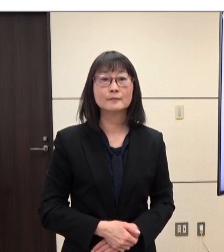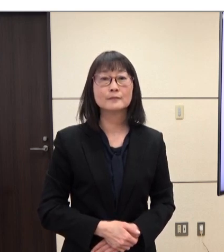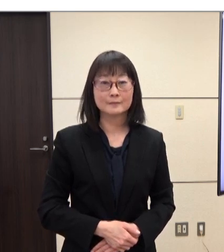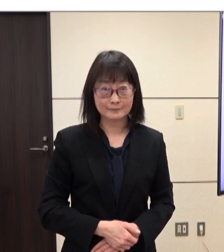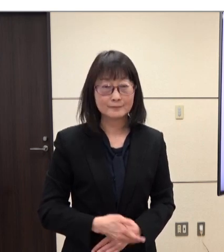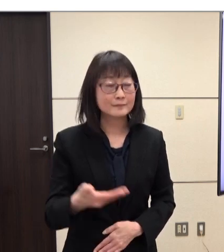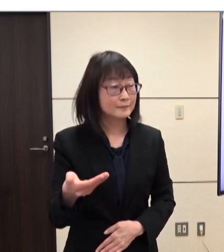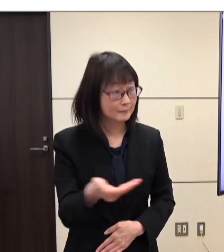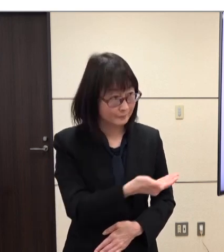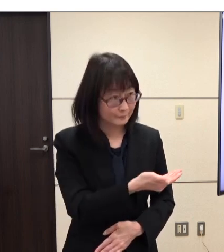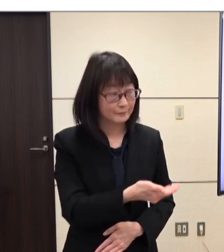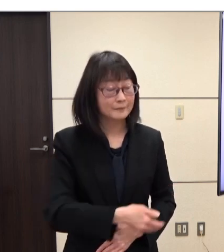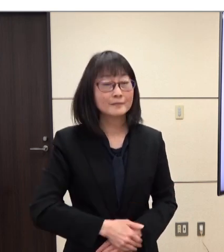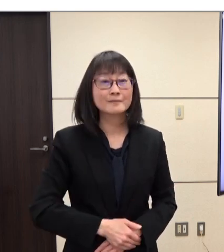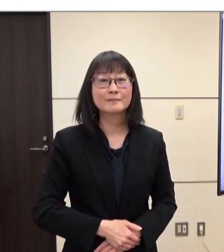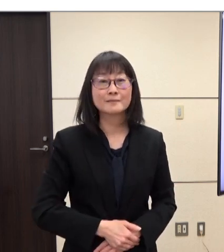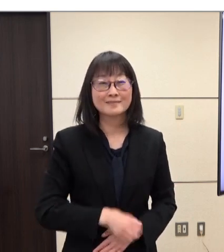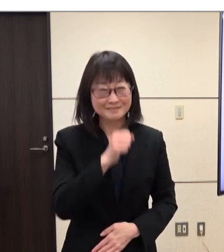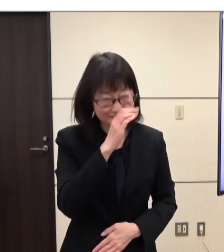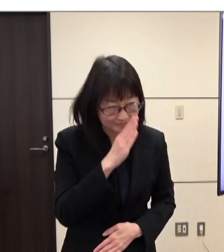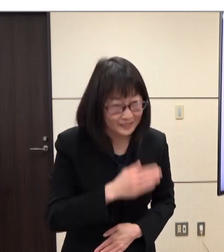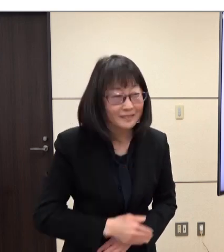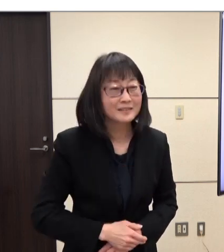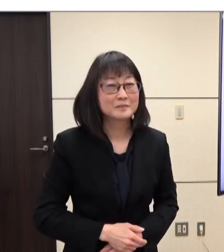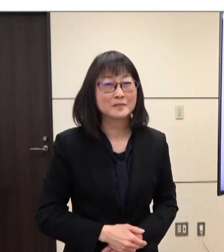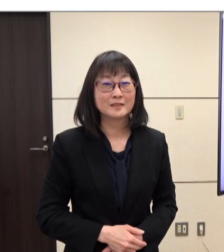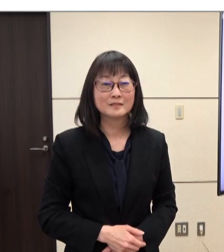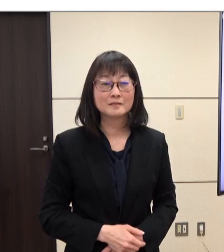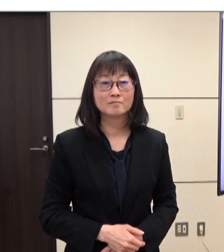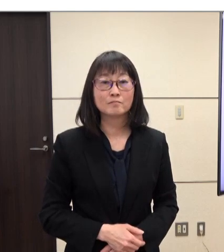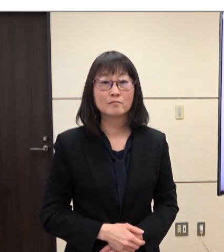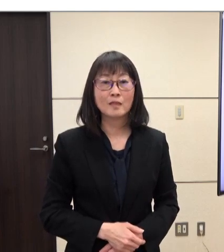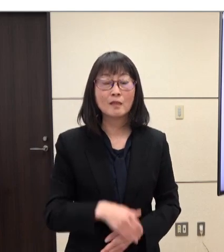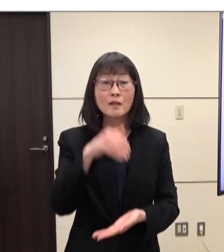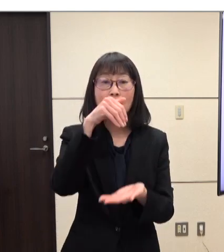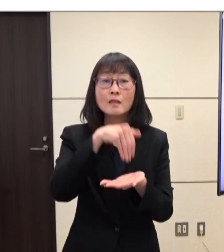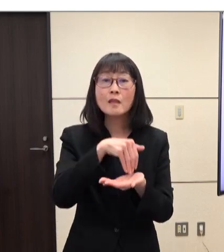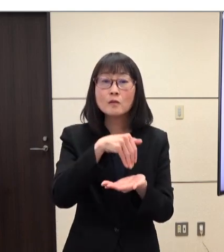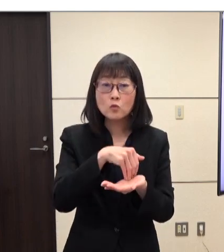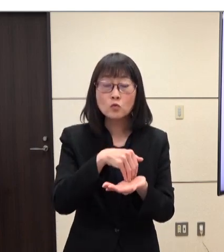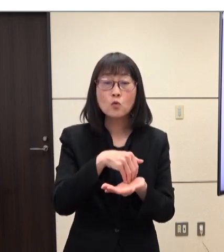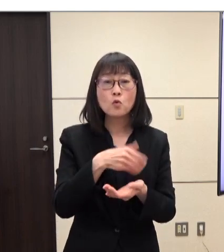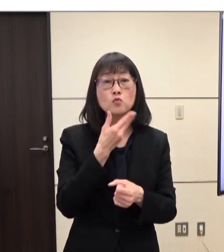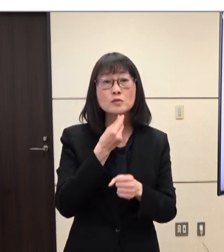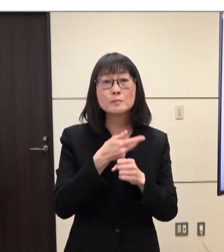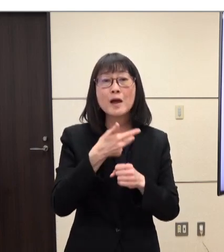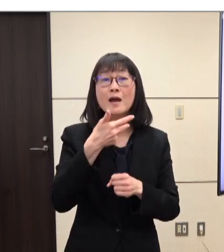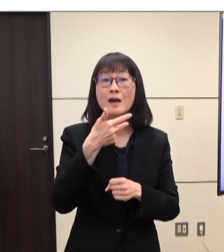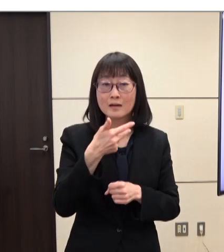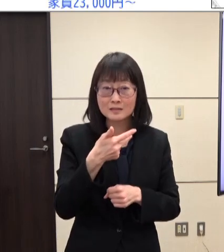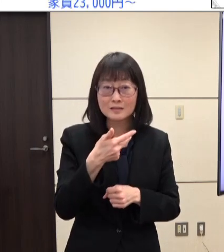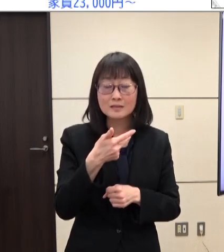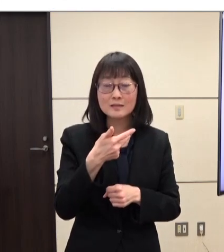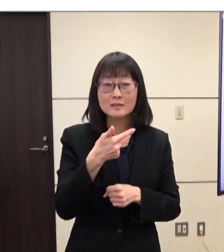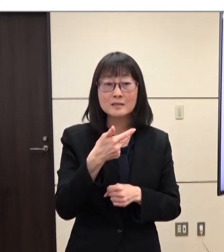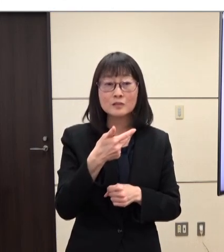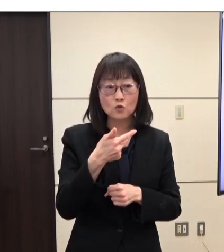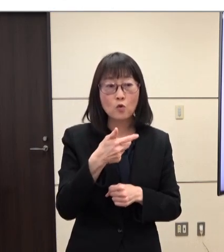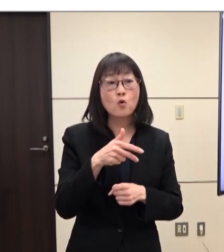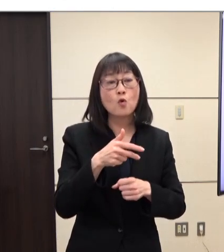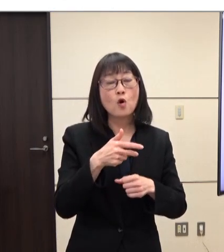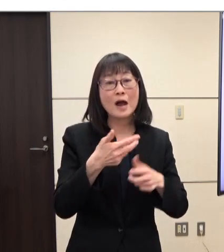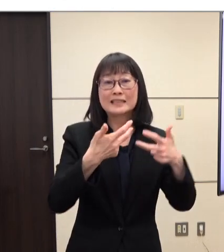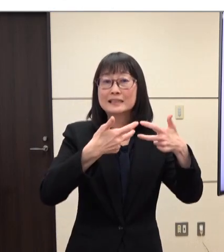読売新聞の倉間です。はい、よろしくお願いします。一番最後の市発の、まあ、自治体ビジネスの関係だったんですけれ